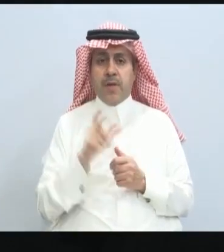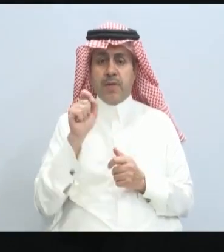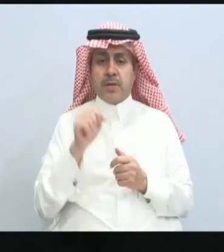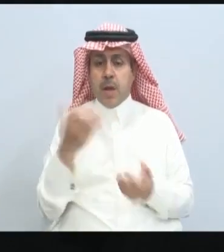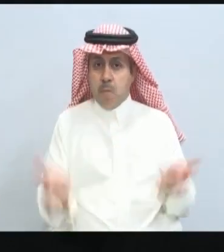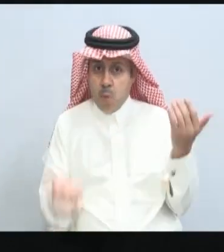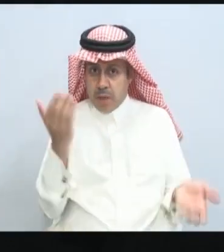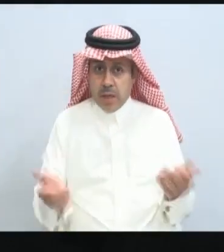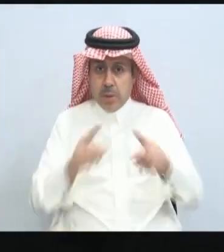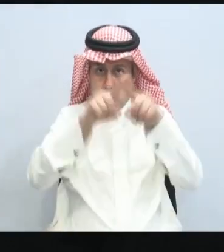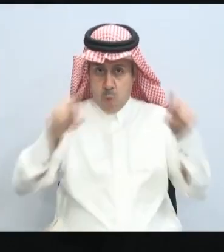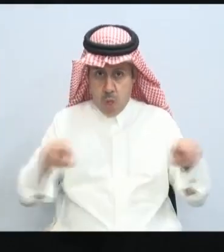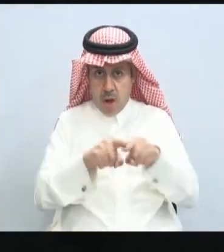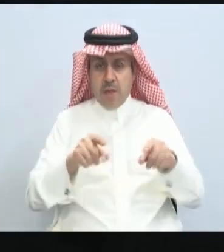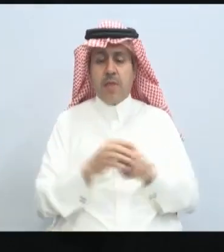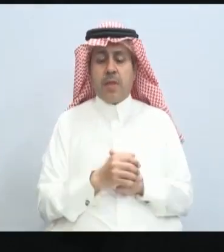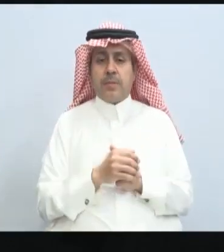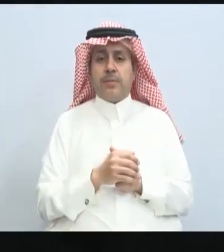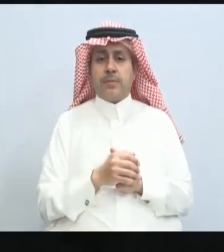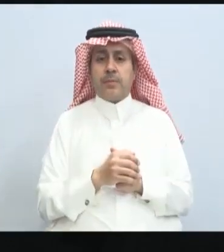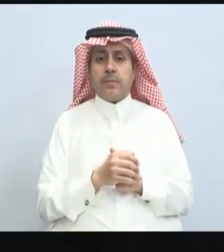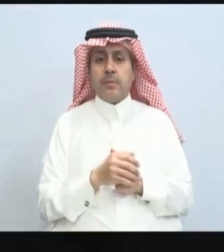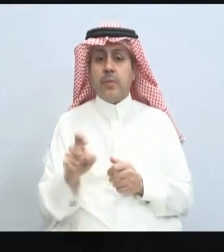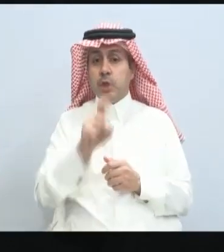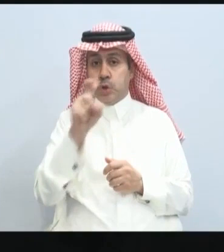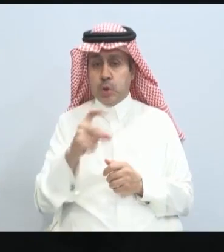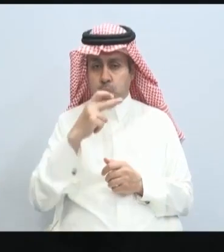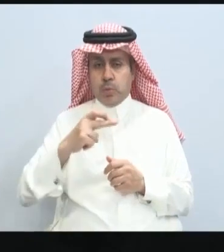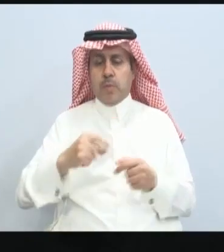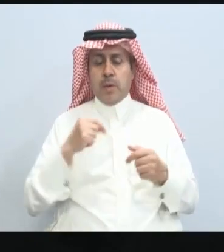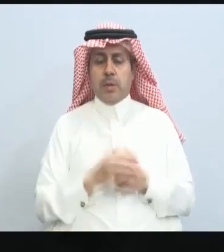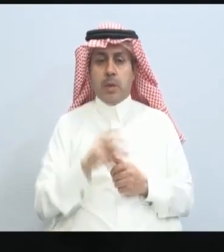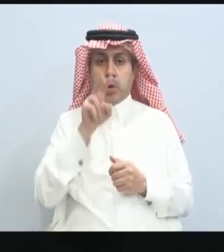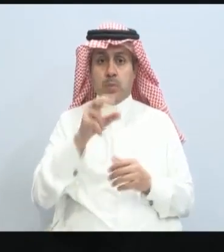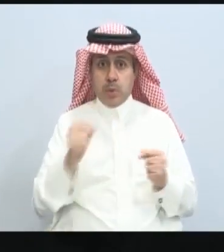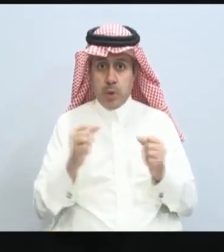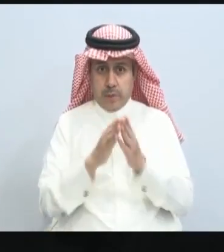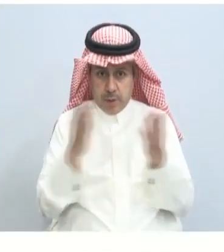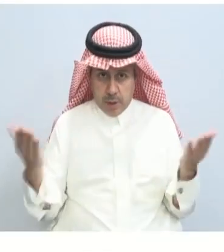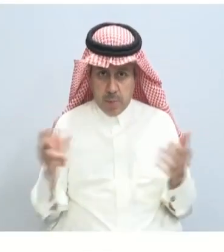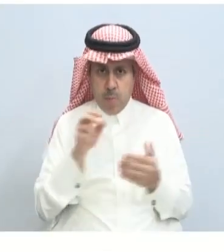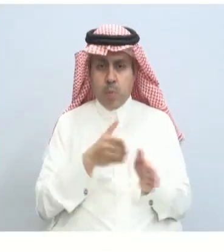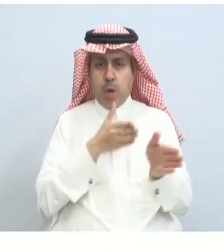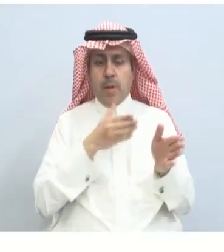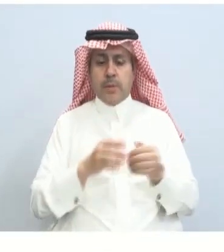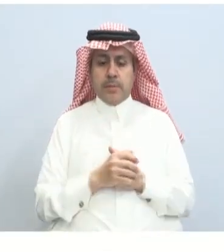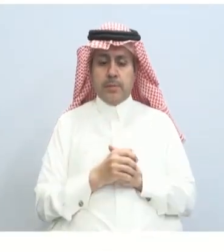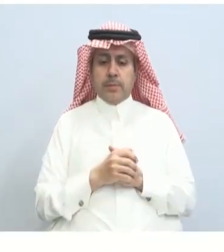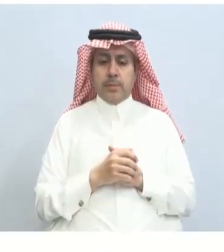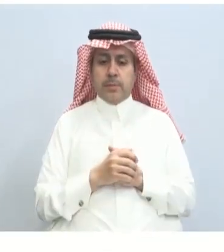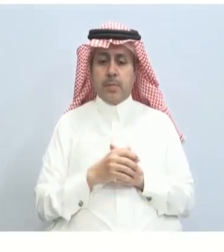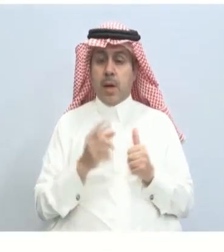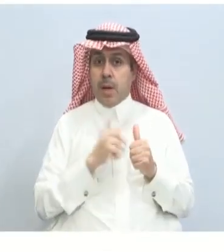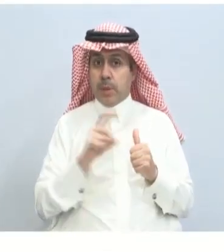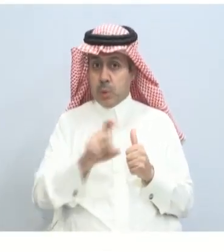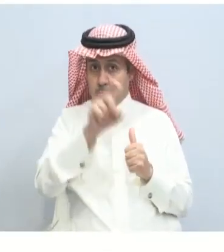المثلثيه نبغى نحل هذه الاسئله فنتمنى لكم دائما وابدا متابعه طيبه نبدا على بركه الله في